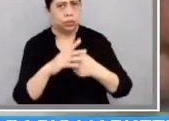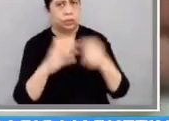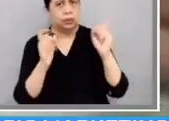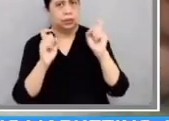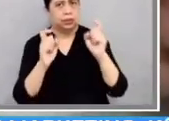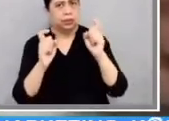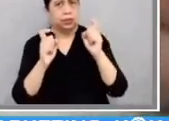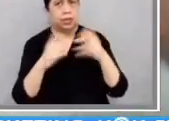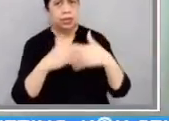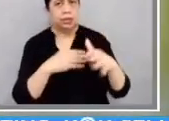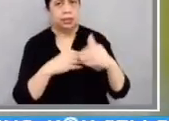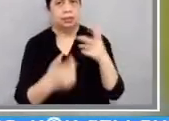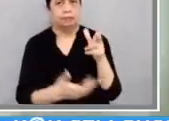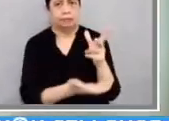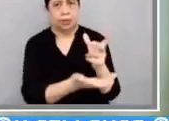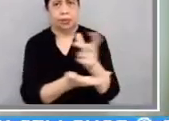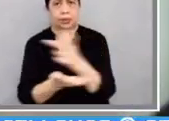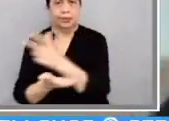ang bakunahan.